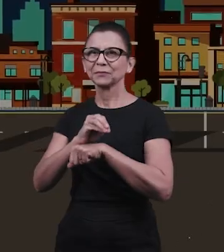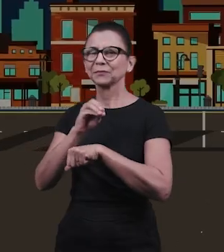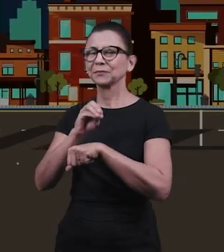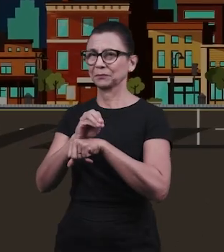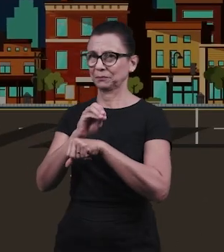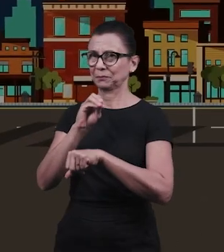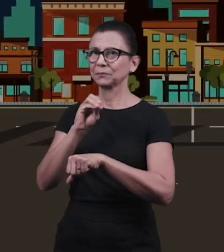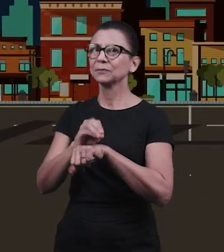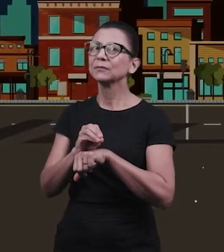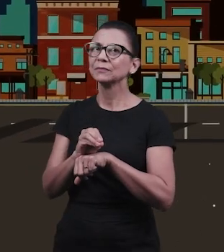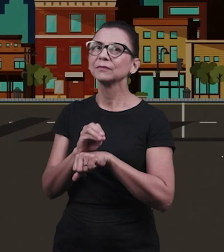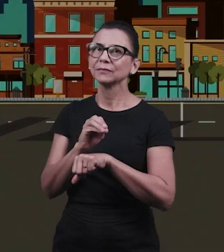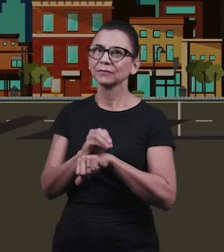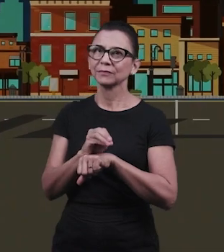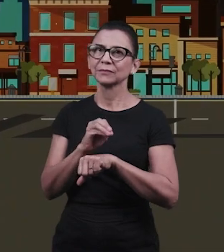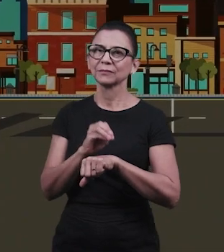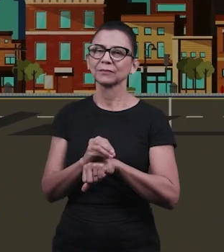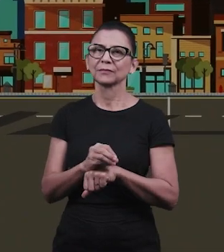А